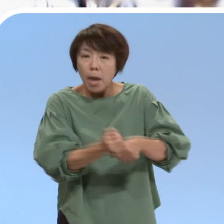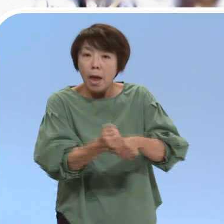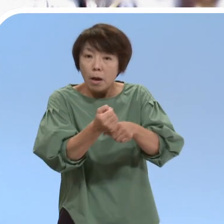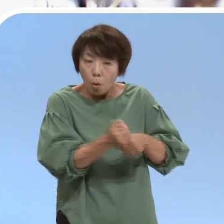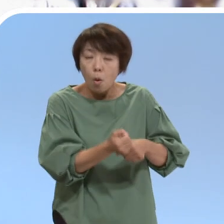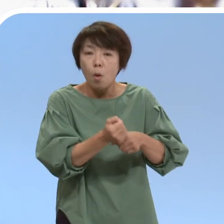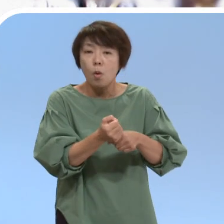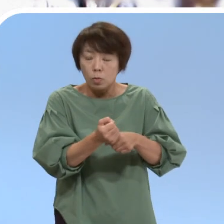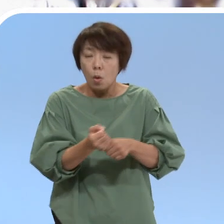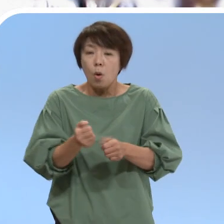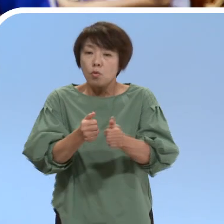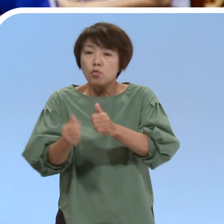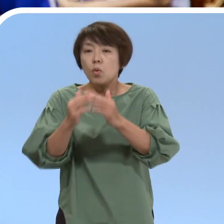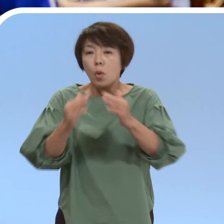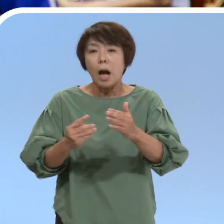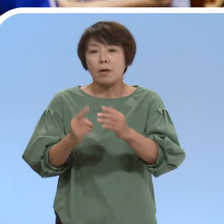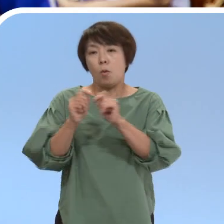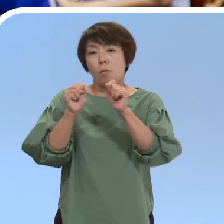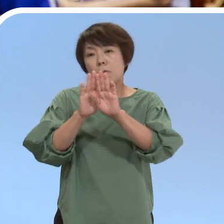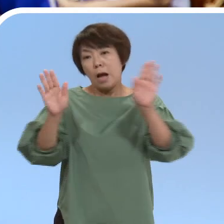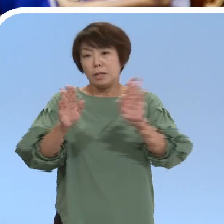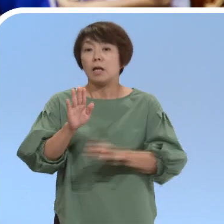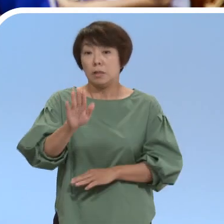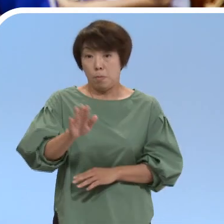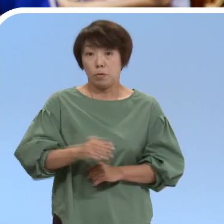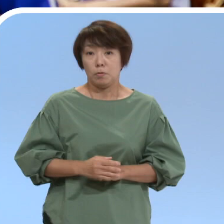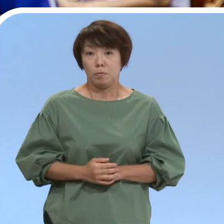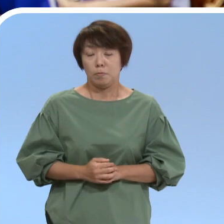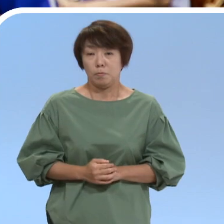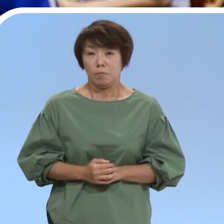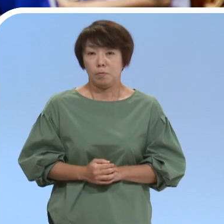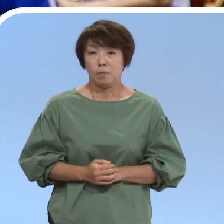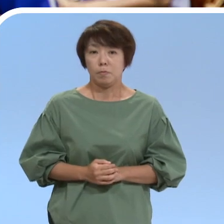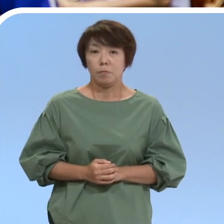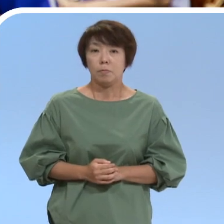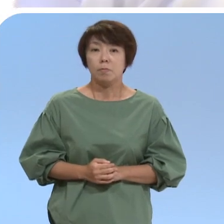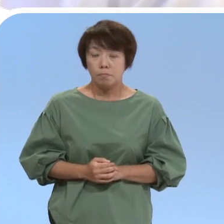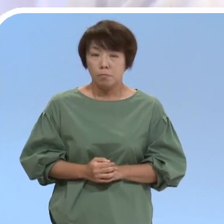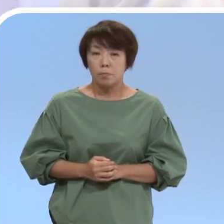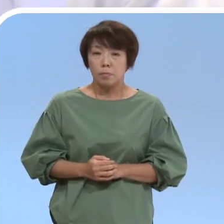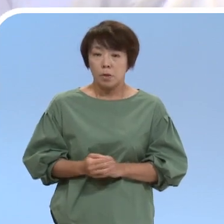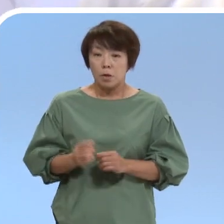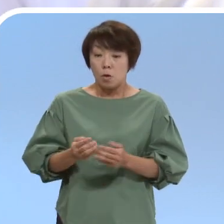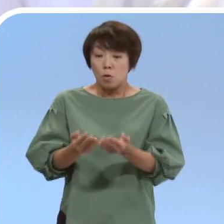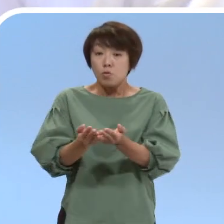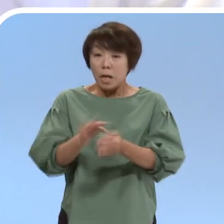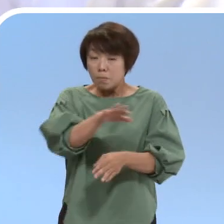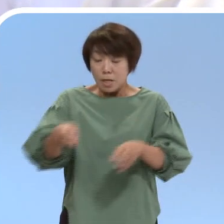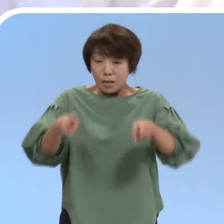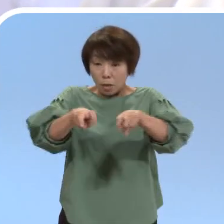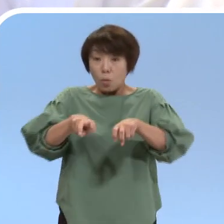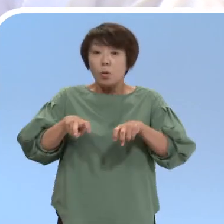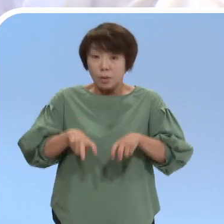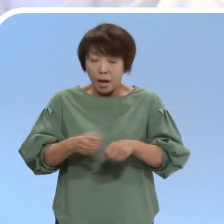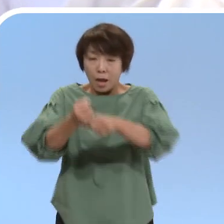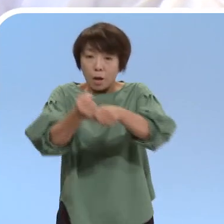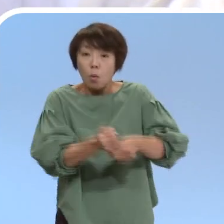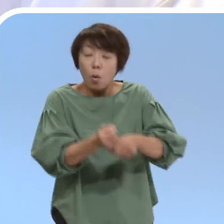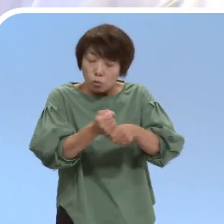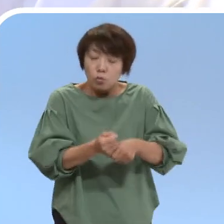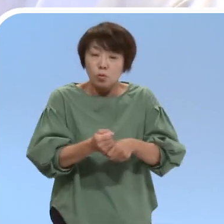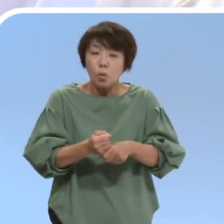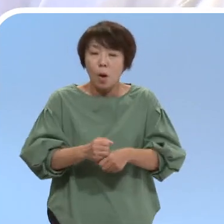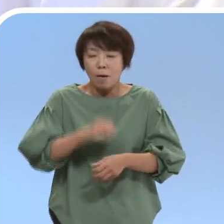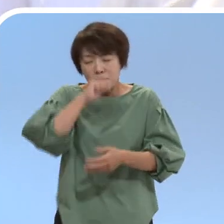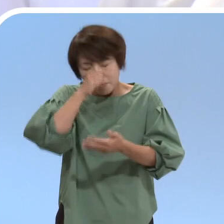年ペーロンに乗る海上運動会を開催しています。 やっぱ一つの船をみんなで一緒